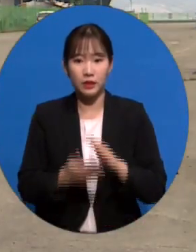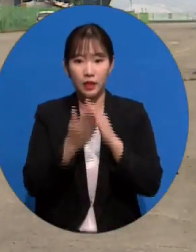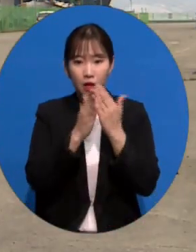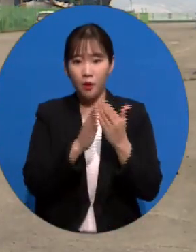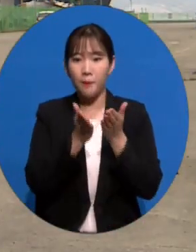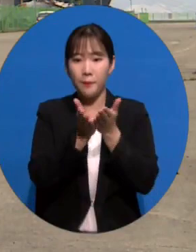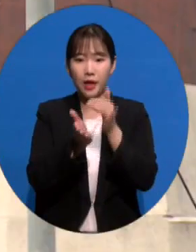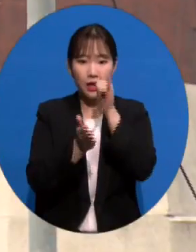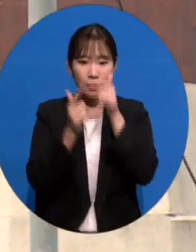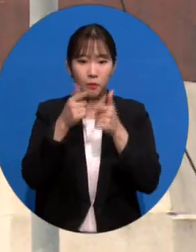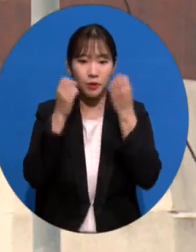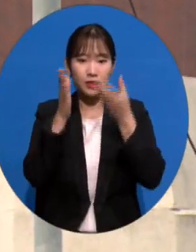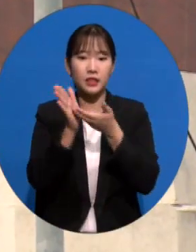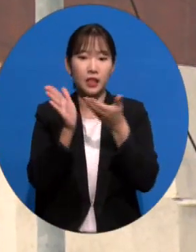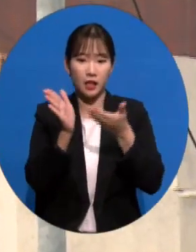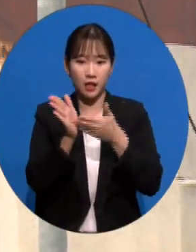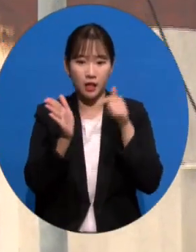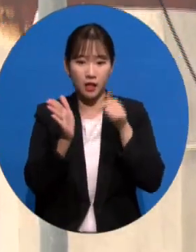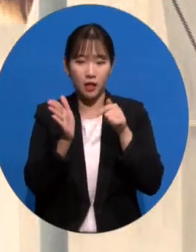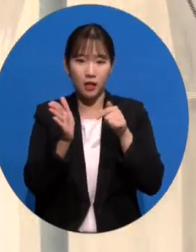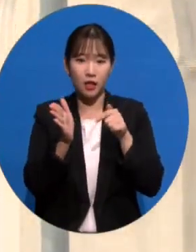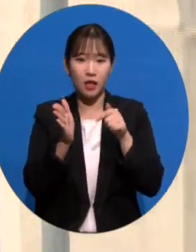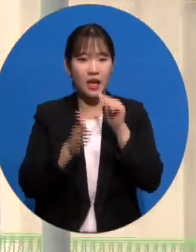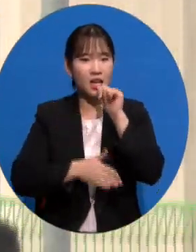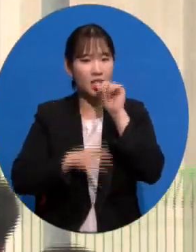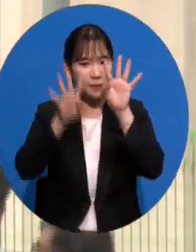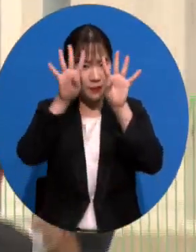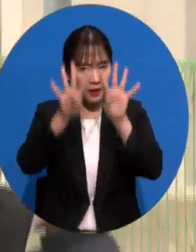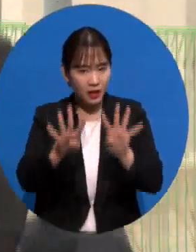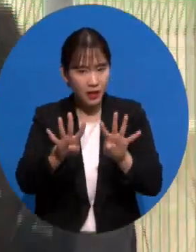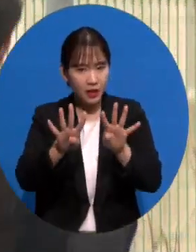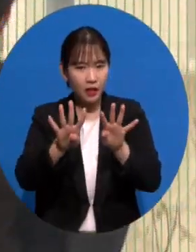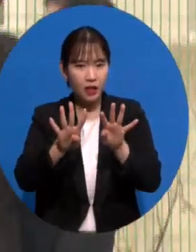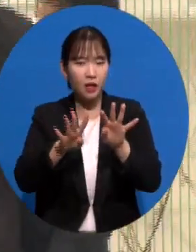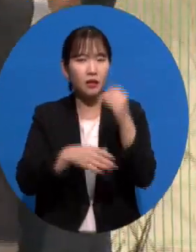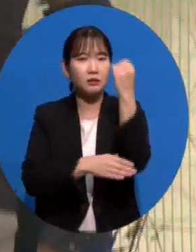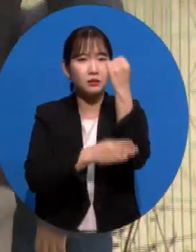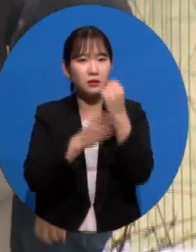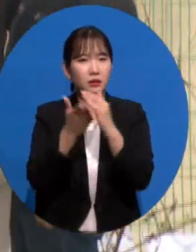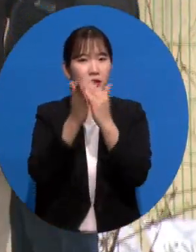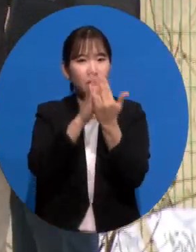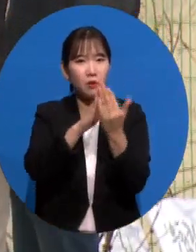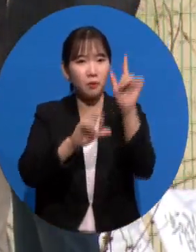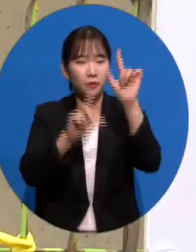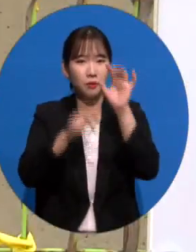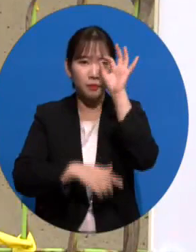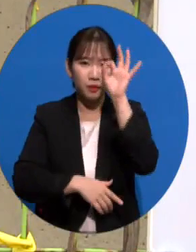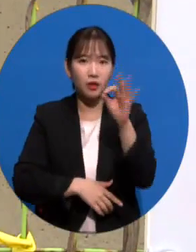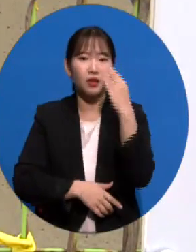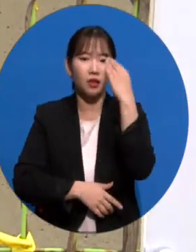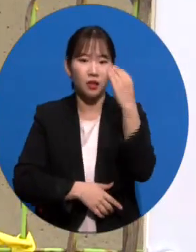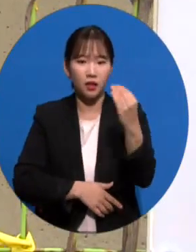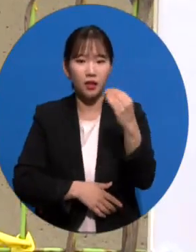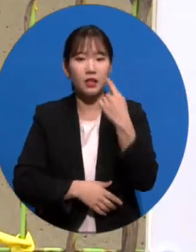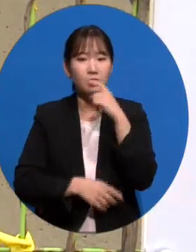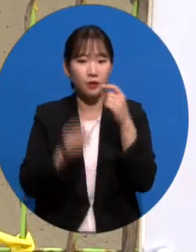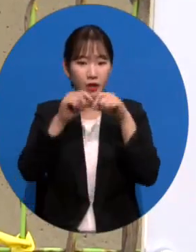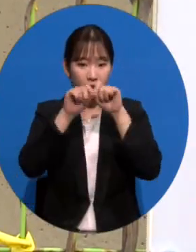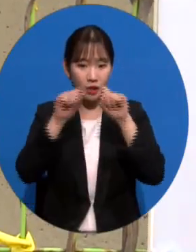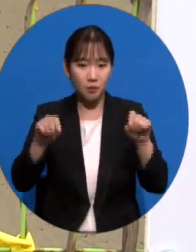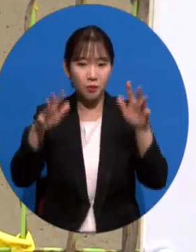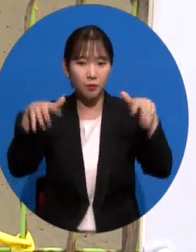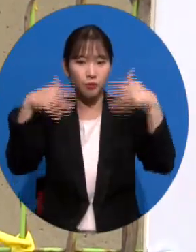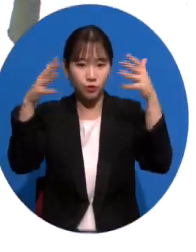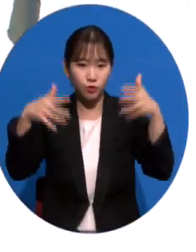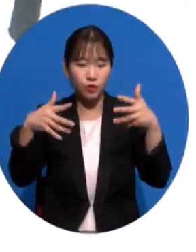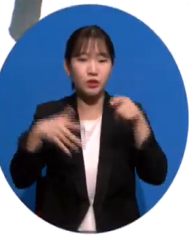세월호 선체가 있는 목포 신항. 철제 펜스 사이로 녹이 쓴 세월호의 모습이 보입니다. 노란 리본이 나부끼는 펜스